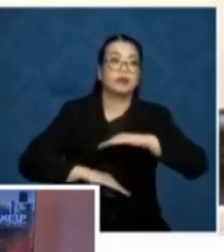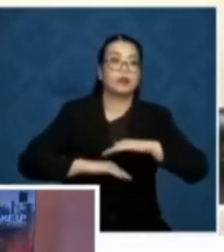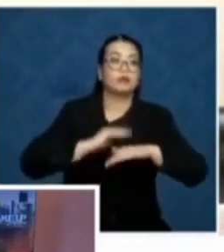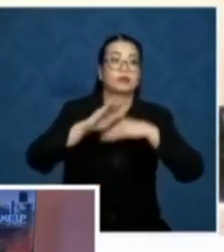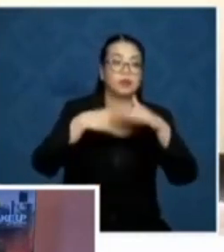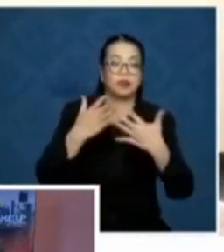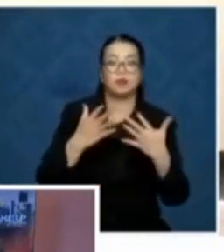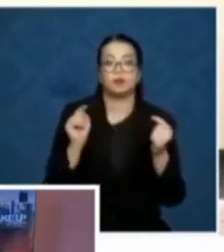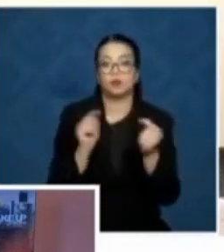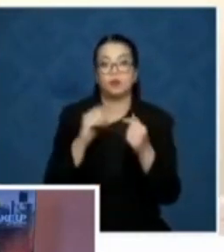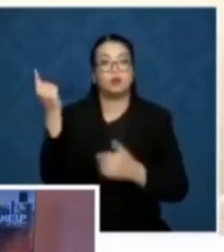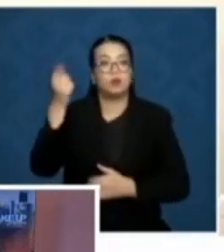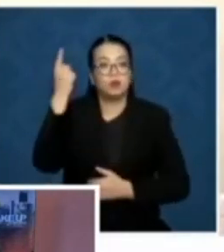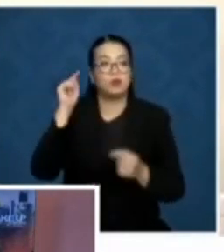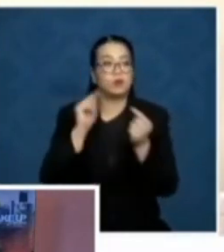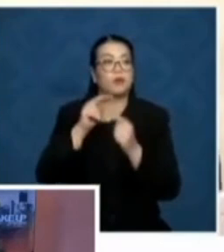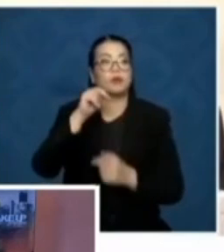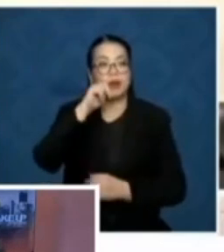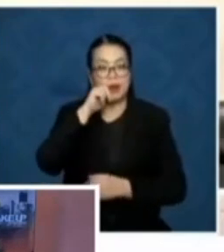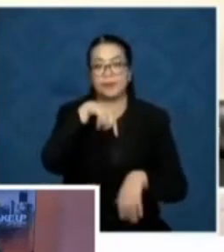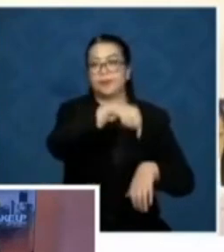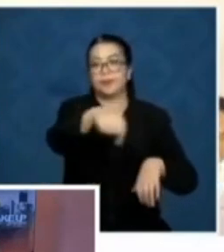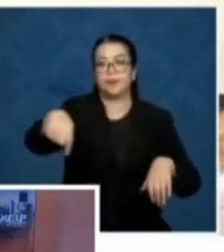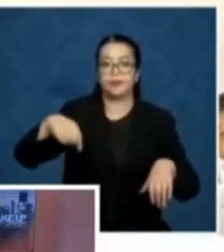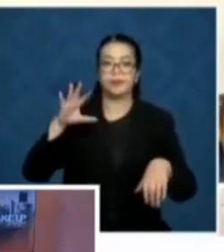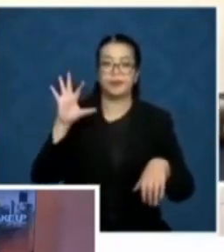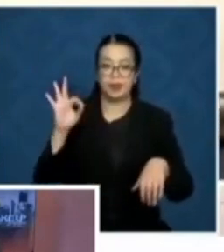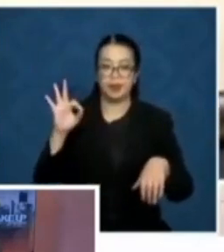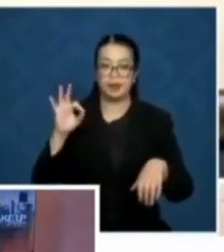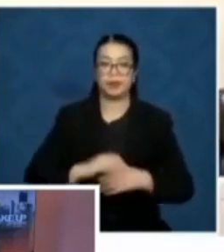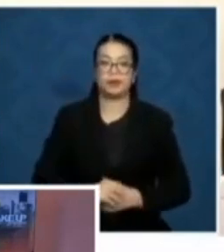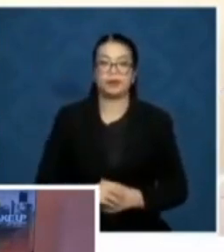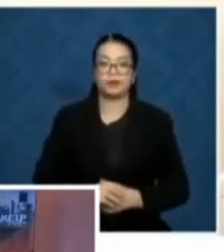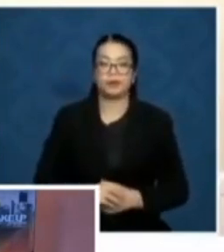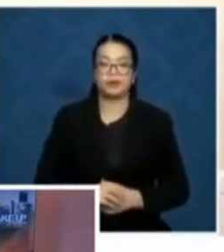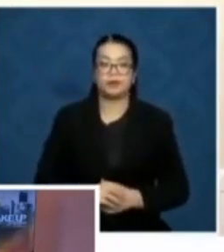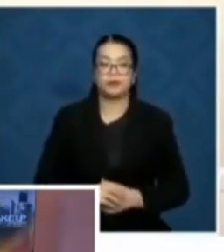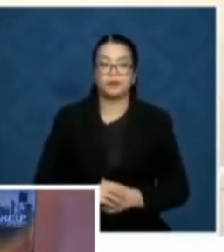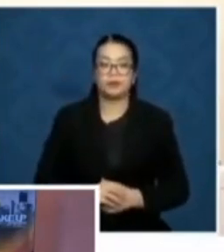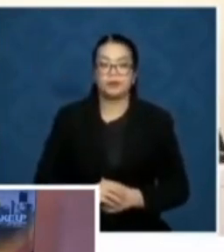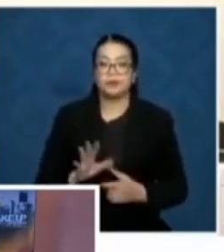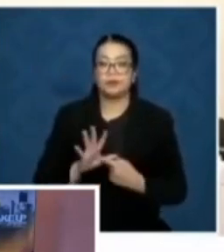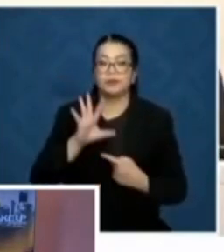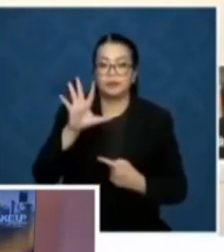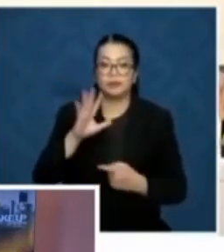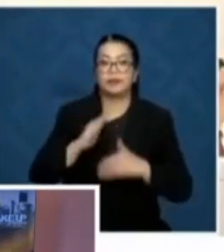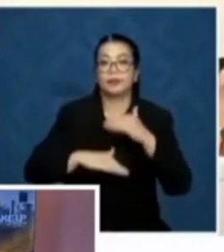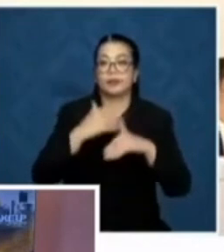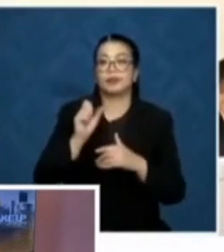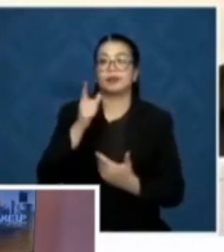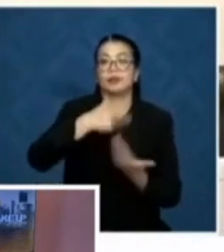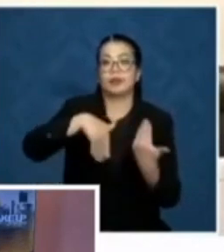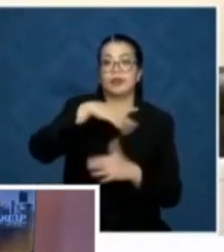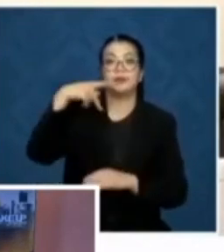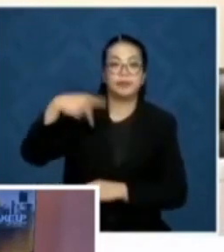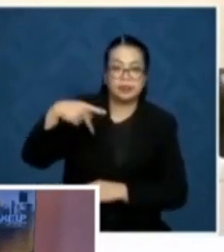ามบรรดาแคนดิเดตนายกทั้งหลายเนี่ยมีกี่คนต่อยเข้ามาเนี่ย เวลาคนที่เขาวิจารณ์ก้าวไกลคือว่าคุณทำตัวเป็นเทวดานี่